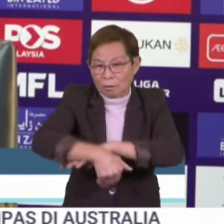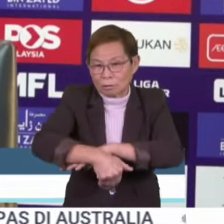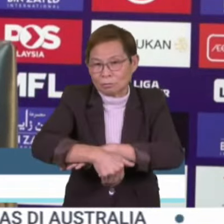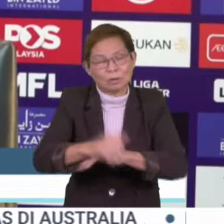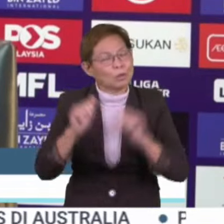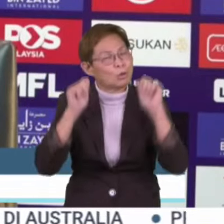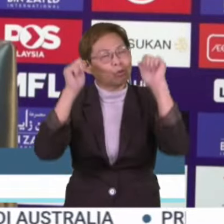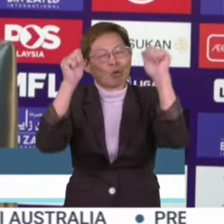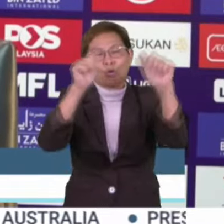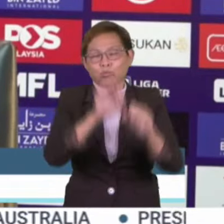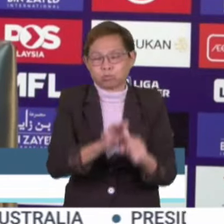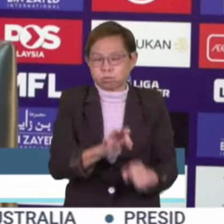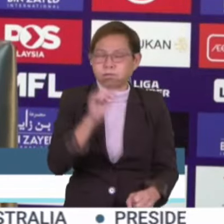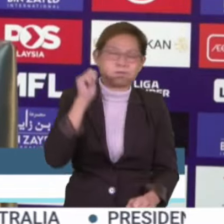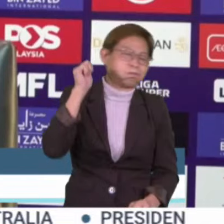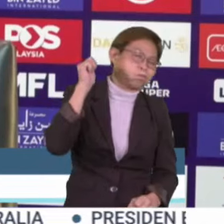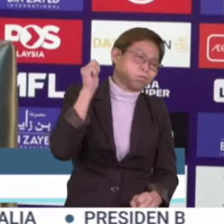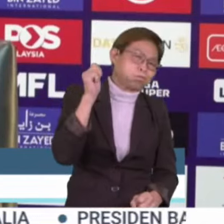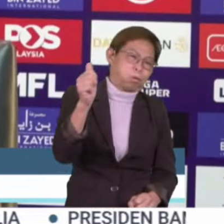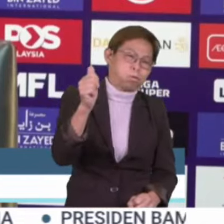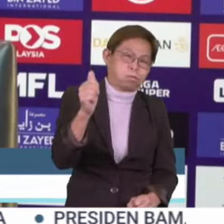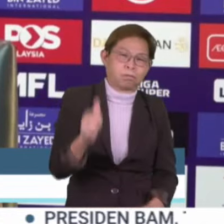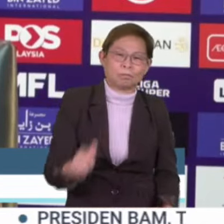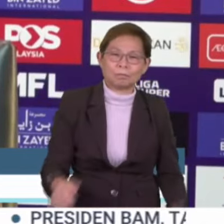tinggilah begitu tinggi